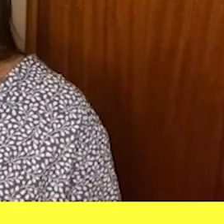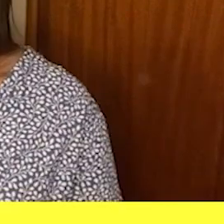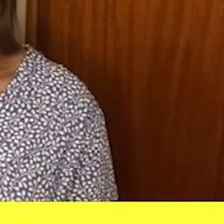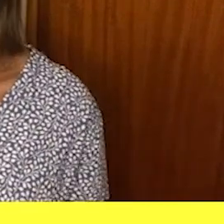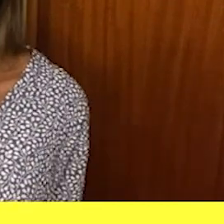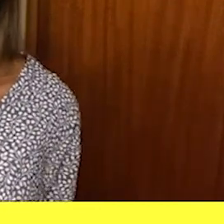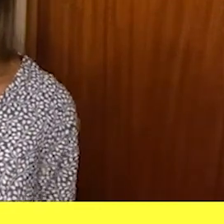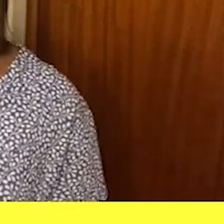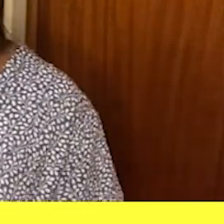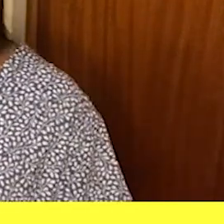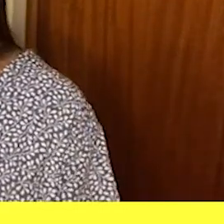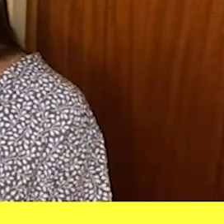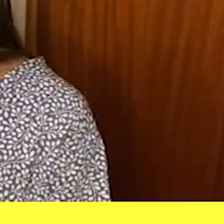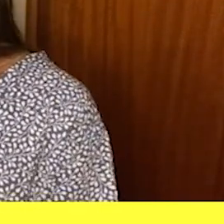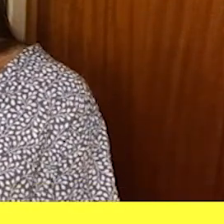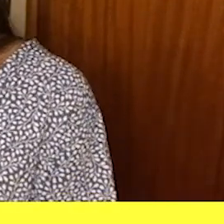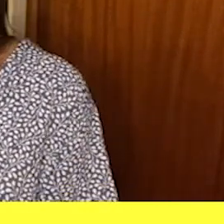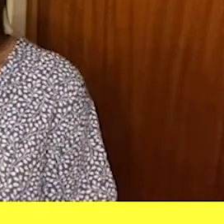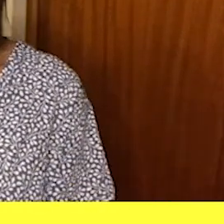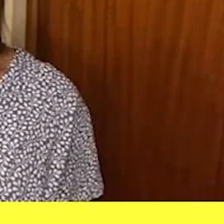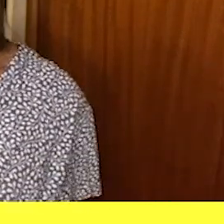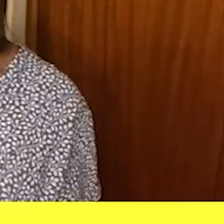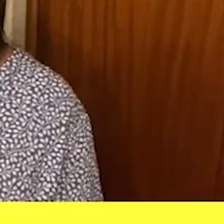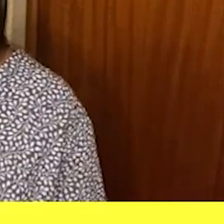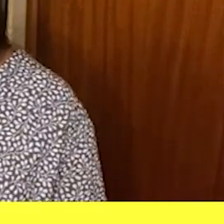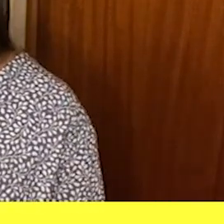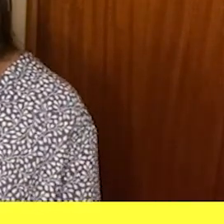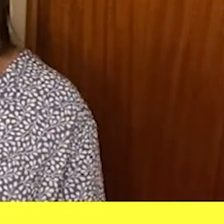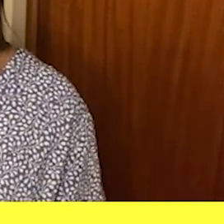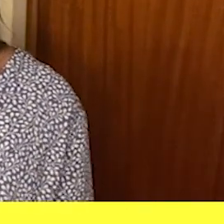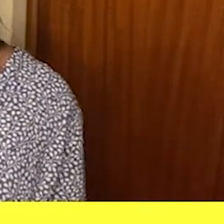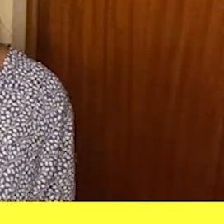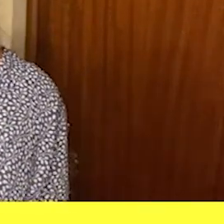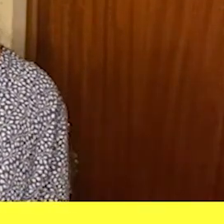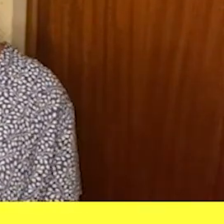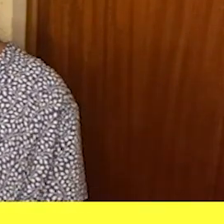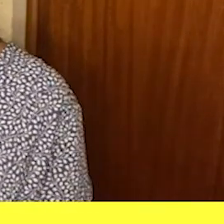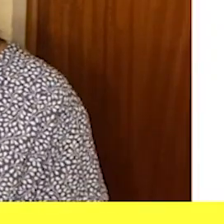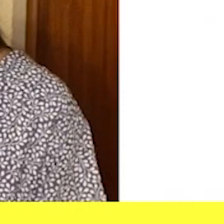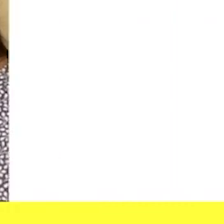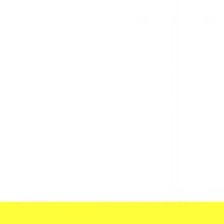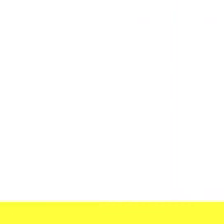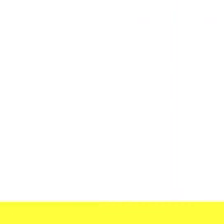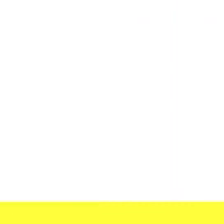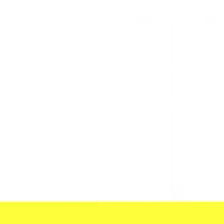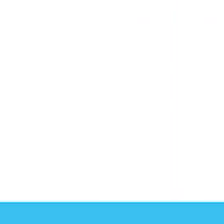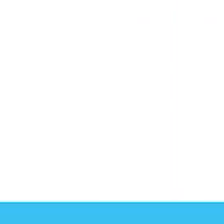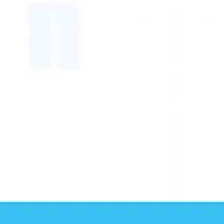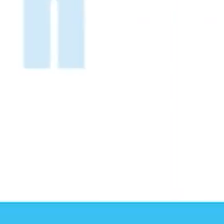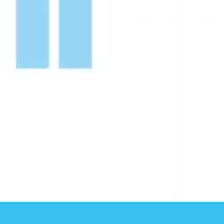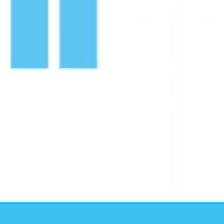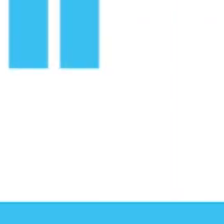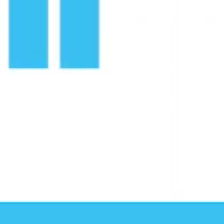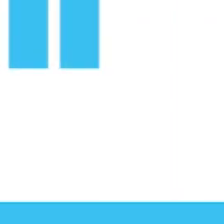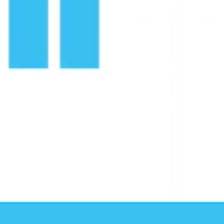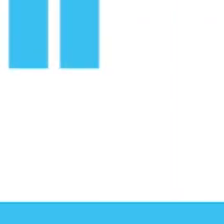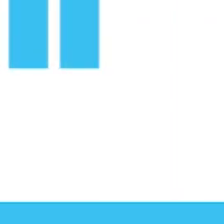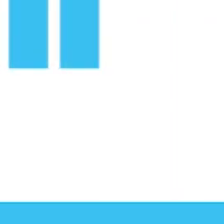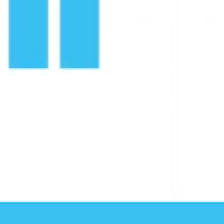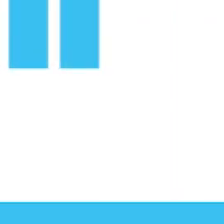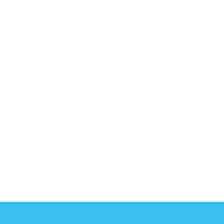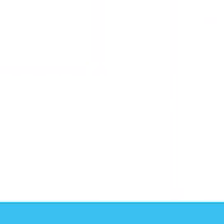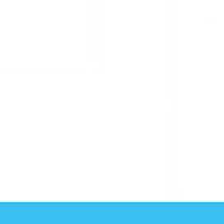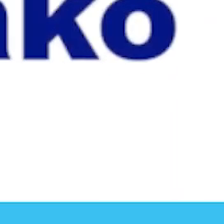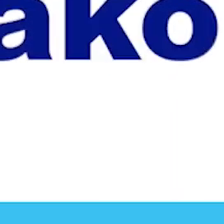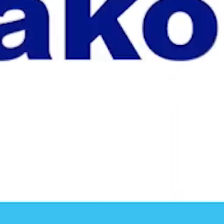kaligtaan kung saan tayo talaga patungo. Sa isang